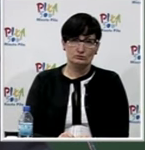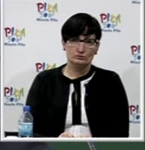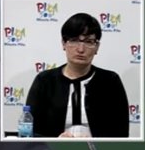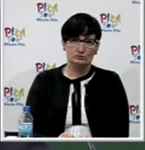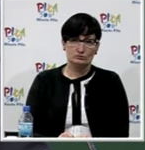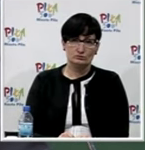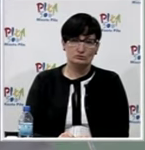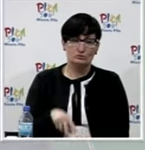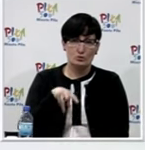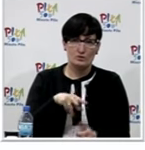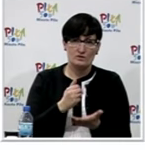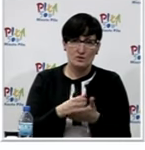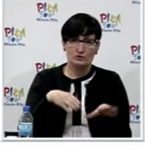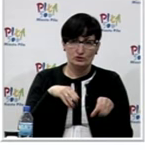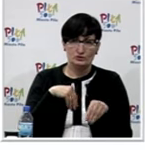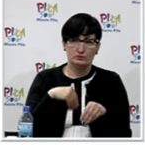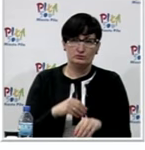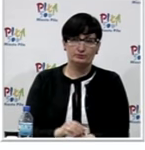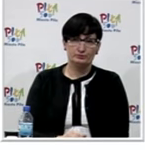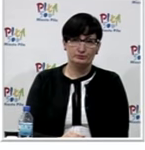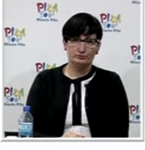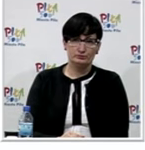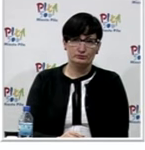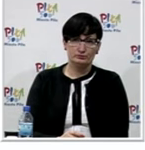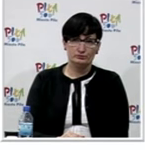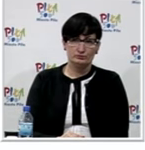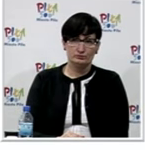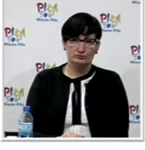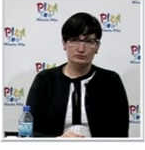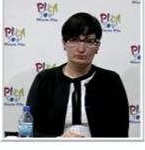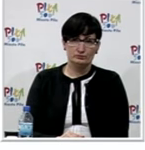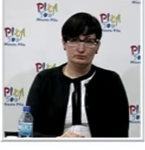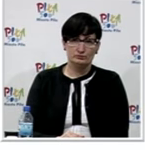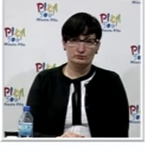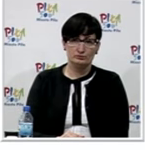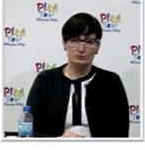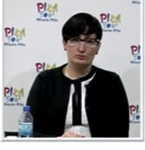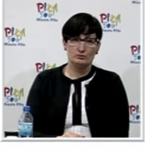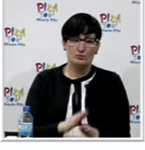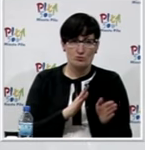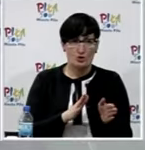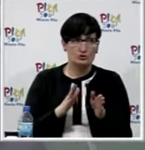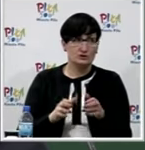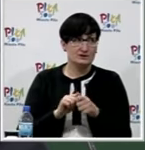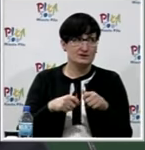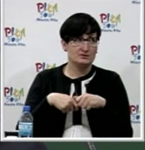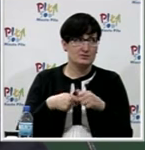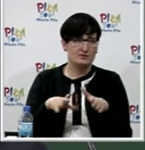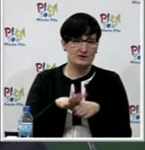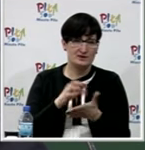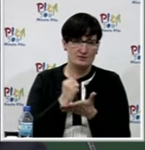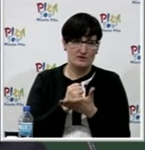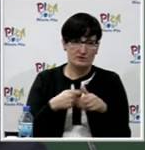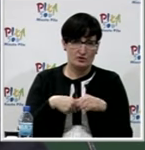Stwierdzam, że uchwała została przyjęta jednomyślnie. A teraz ósmy punkt porządku obrad. Jest nim projekt uchwały w sprawie sprzedaży w drodze przetargu